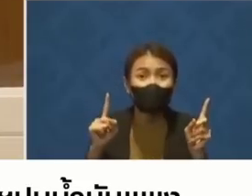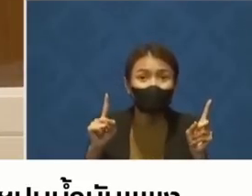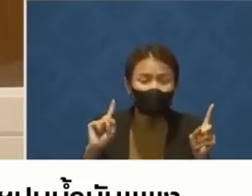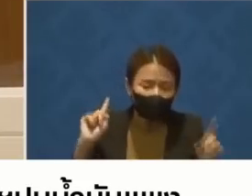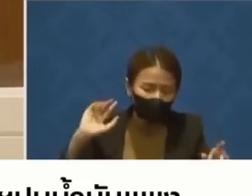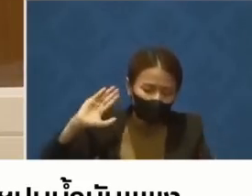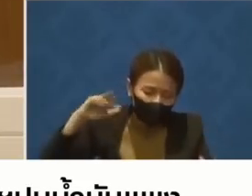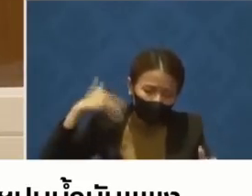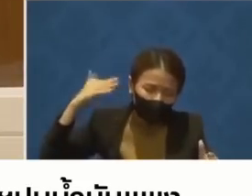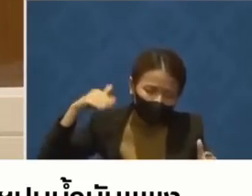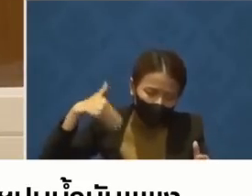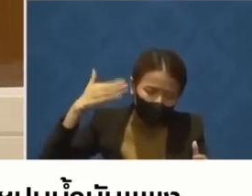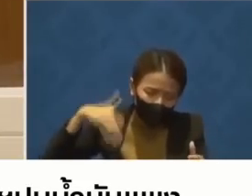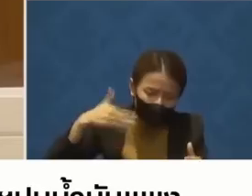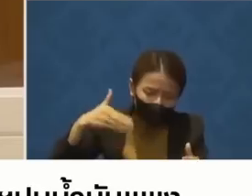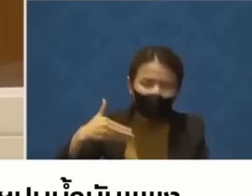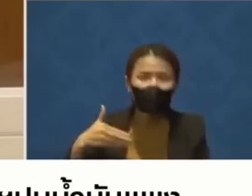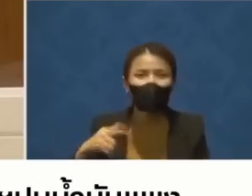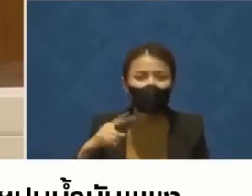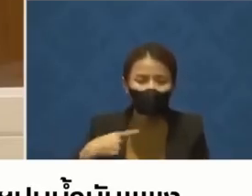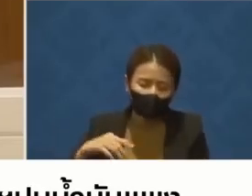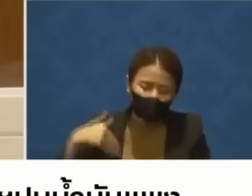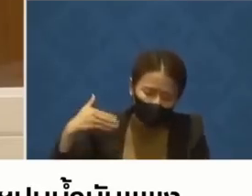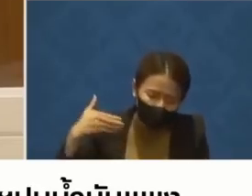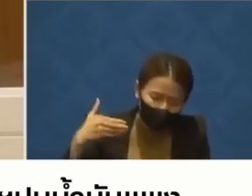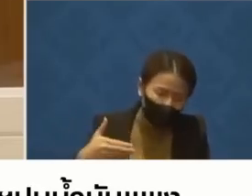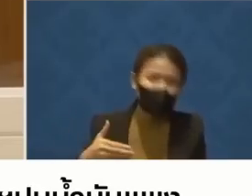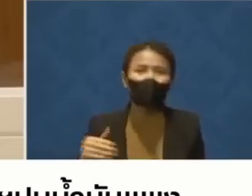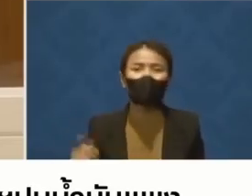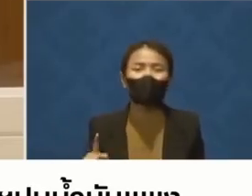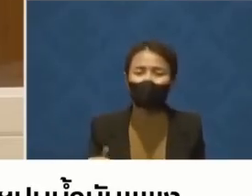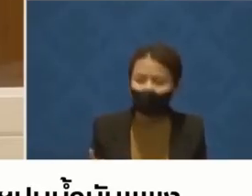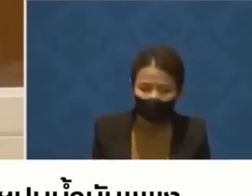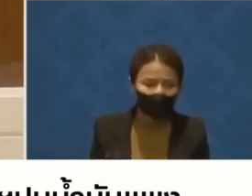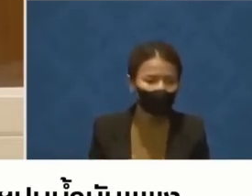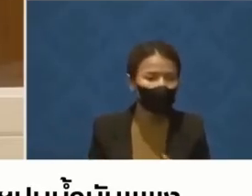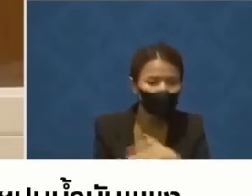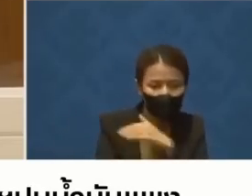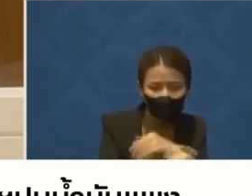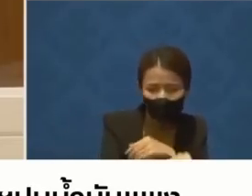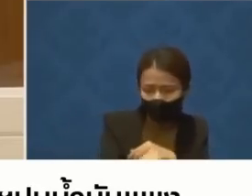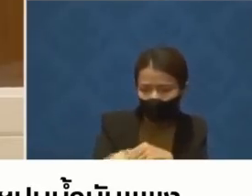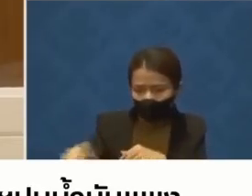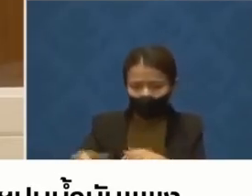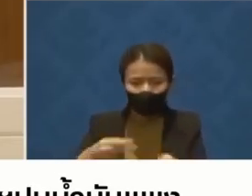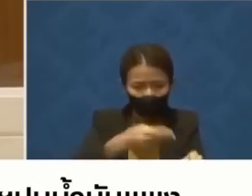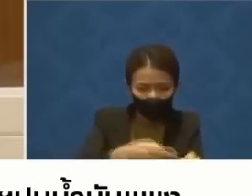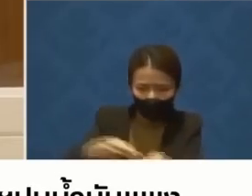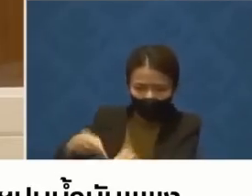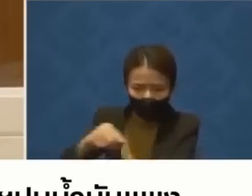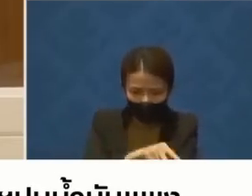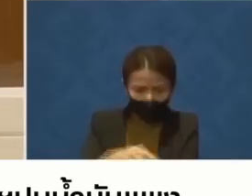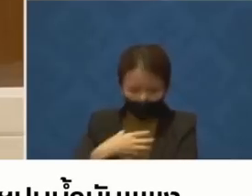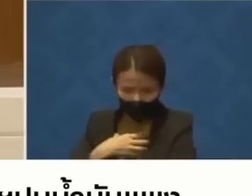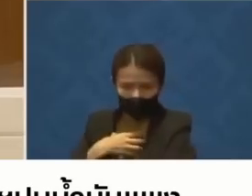มันไปกันมากกว่านั้นนะครับปริมาณความต้องการก็ยังสูงขึ้นอยู่ตลอดเวลาแต่สิ่ง